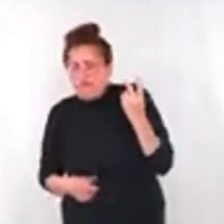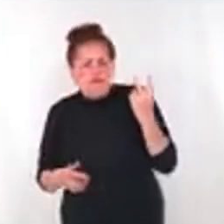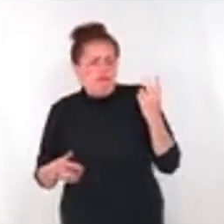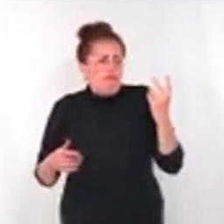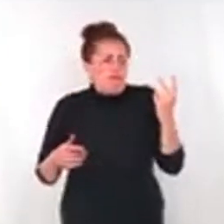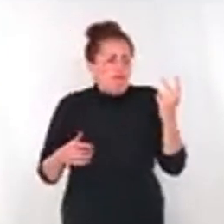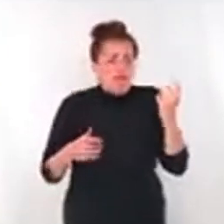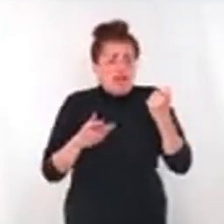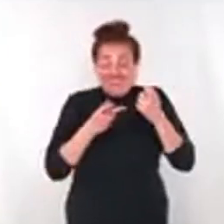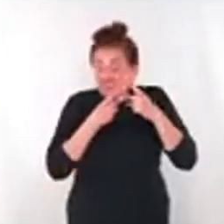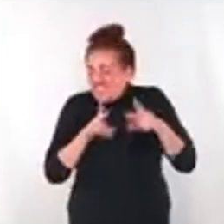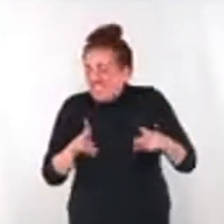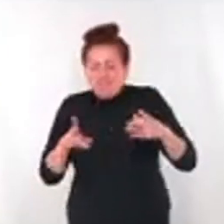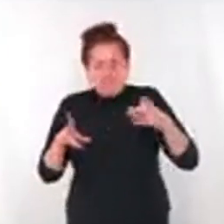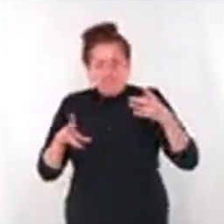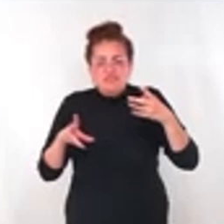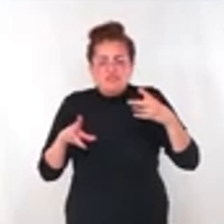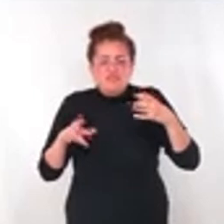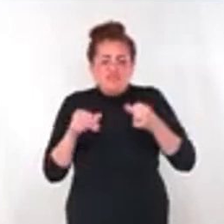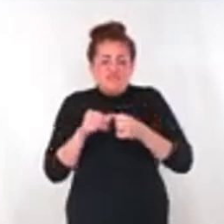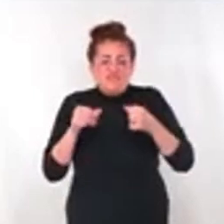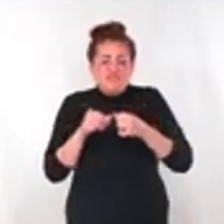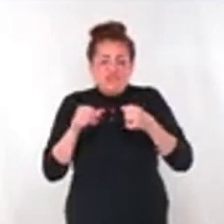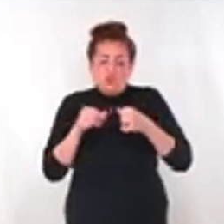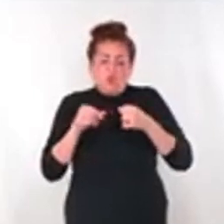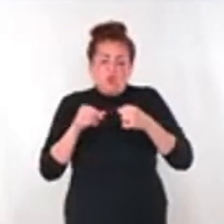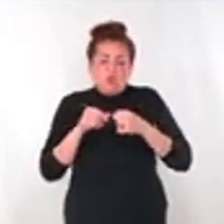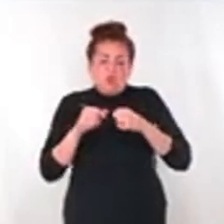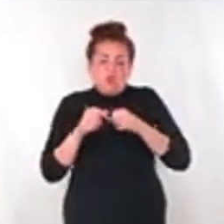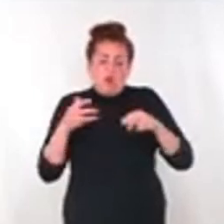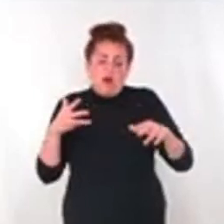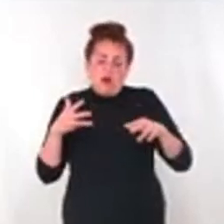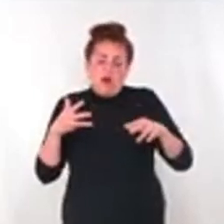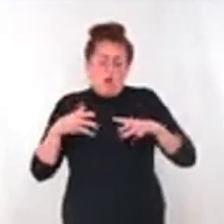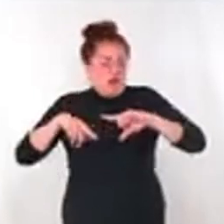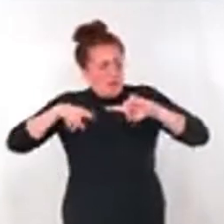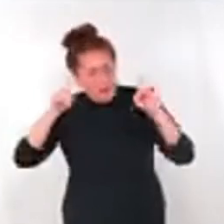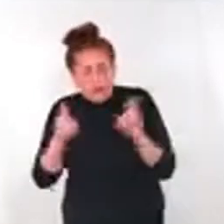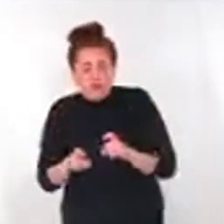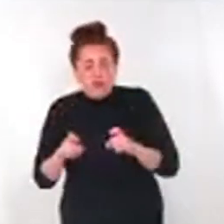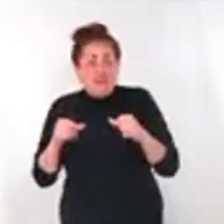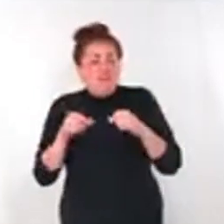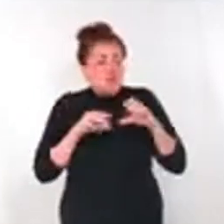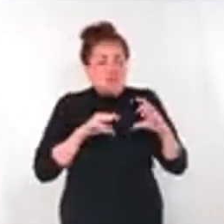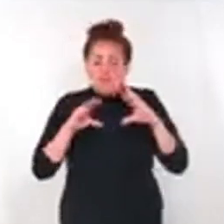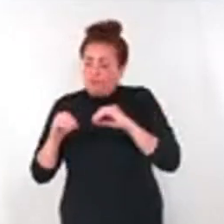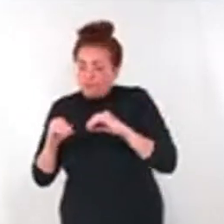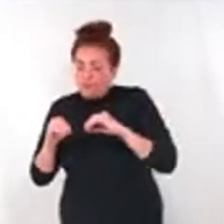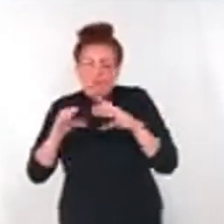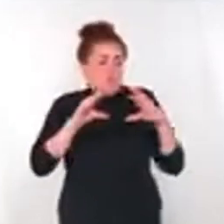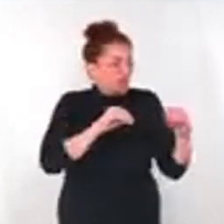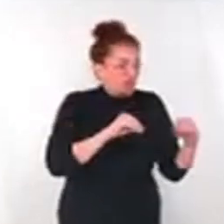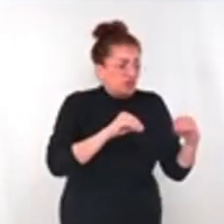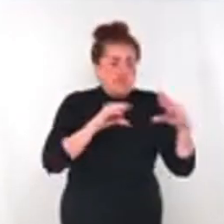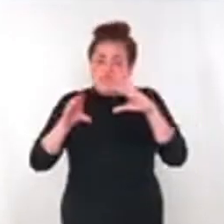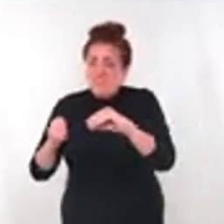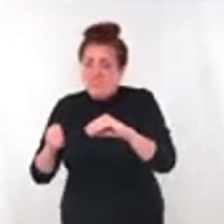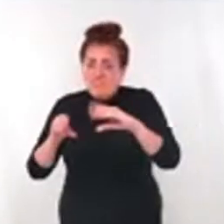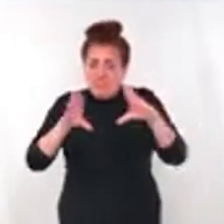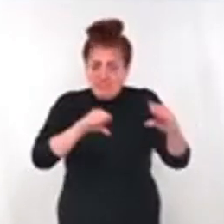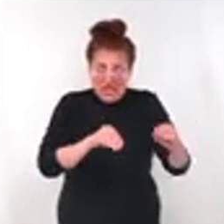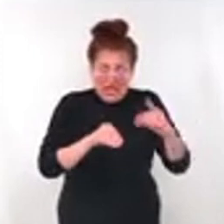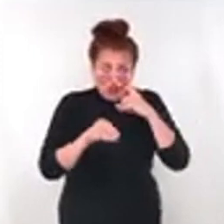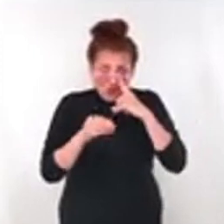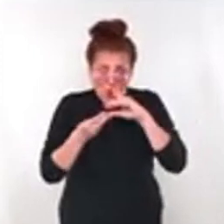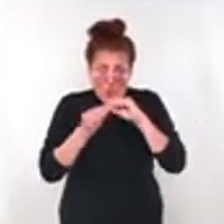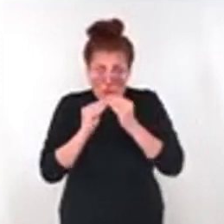utilité pour la ville, puisque déplacer les gens, déloger les gens indéfiniment ne pourra jamais résoudre le problème et les problèmes individuels des personnes